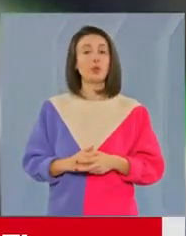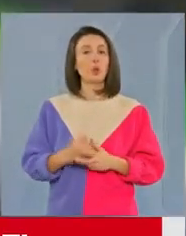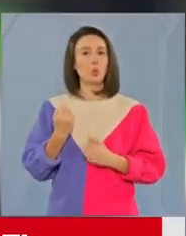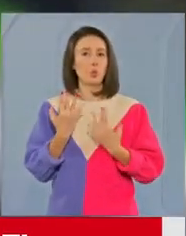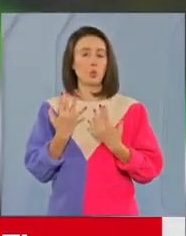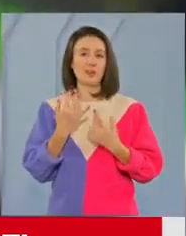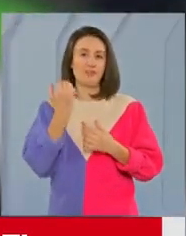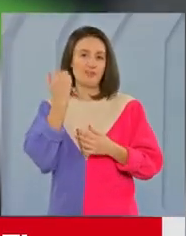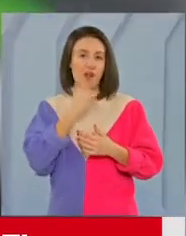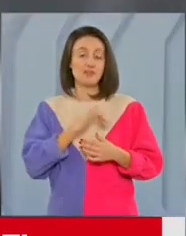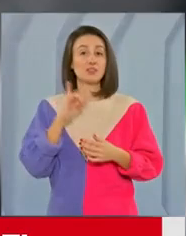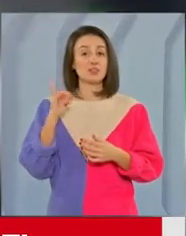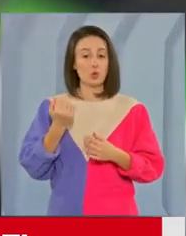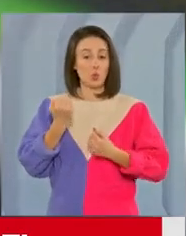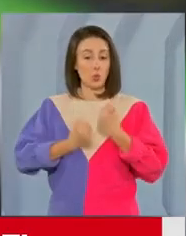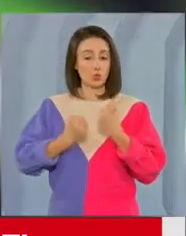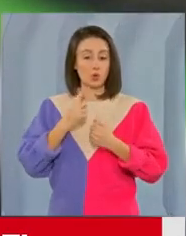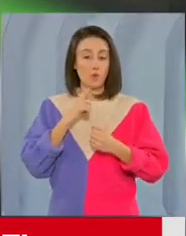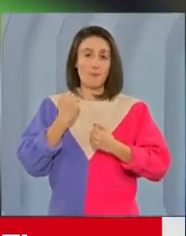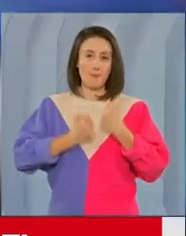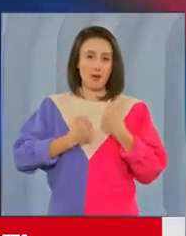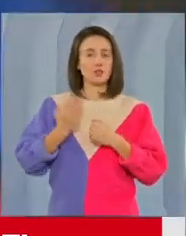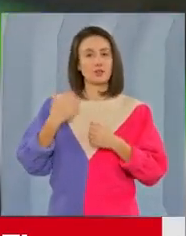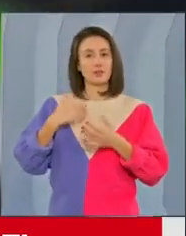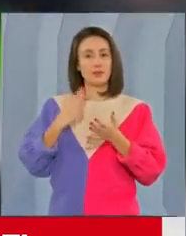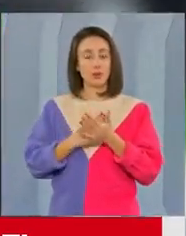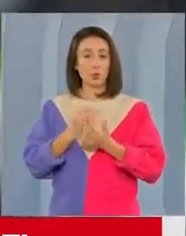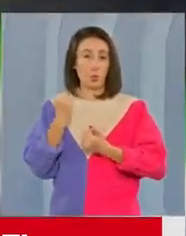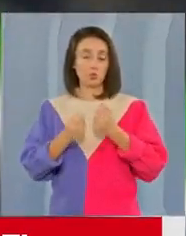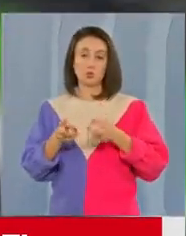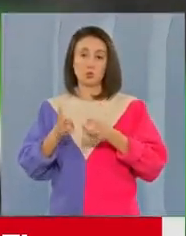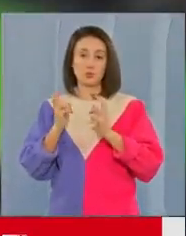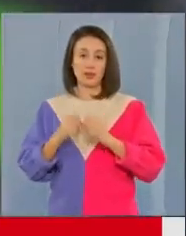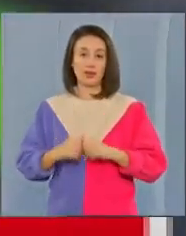false de înmatriculare și conducerea unui vehicul având dreptul de a conduce suspendat.